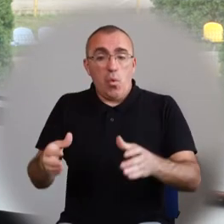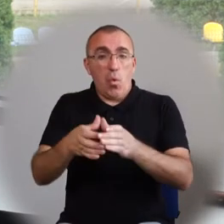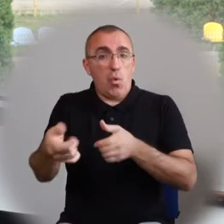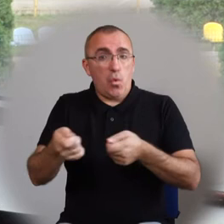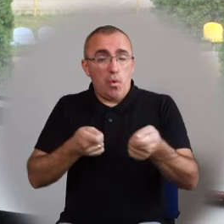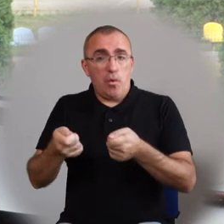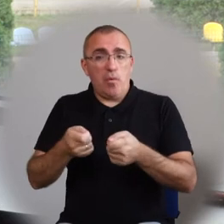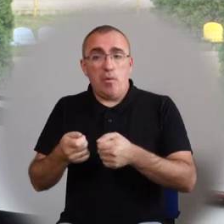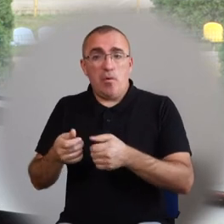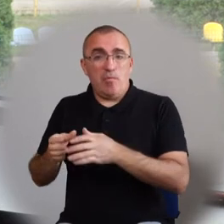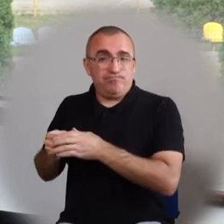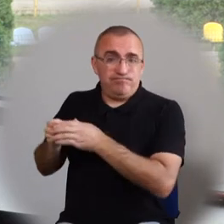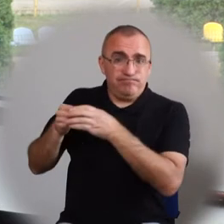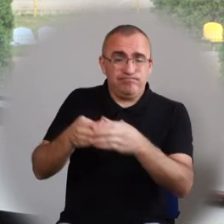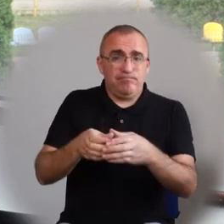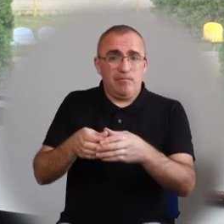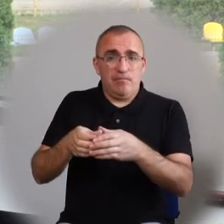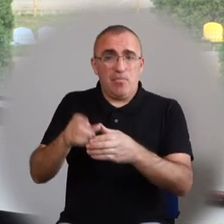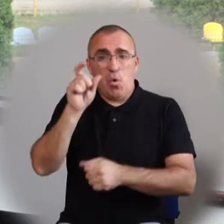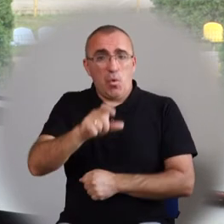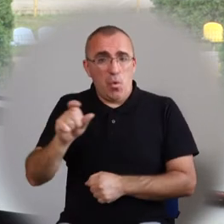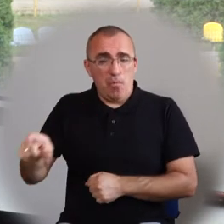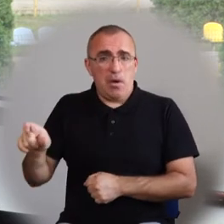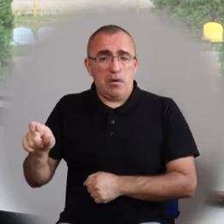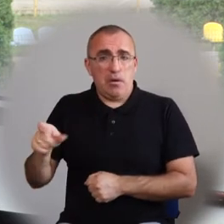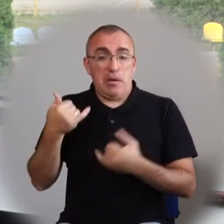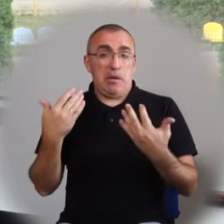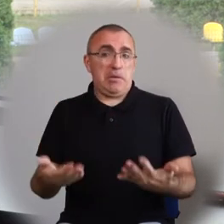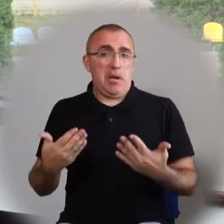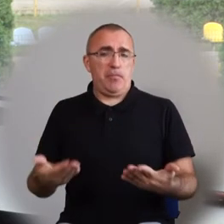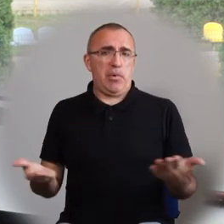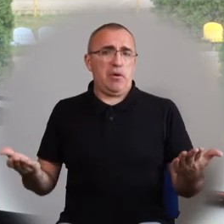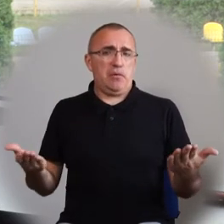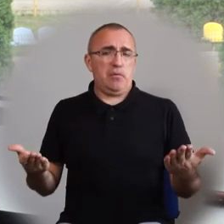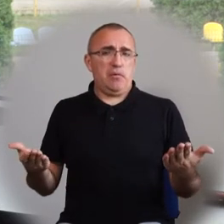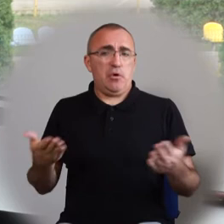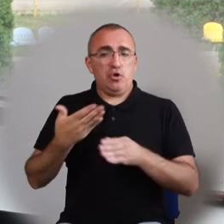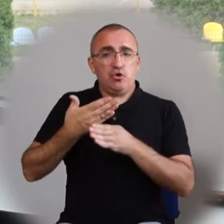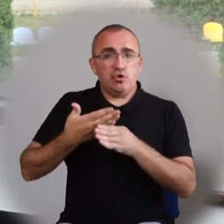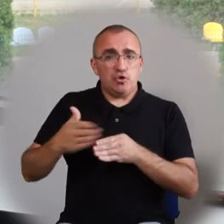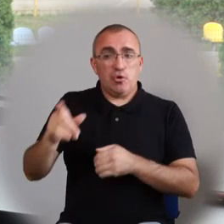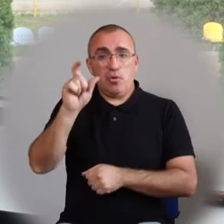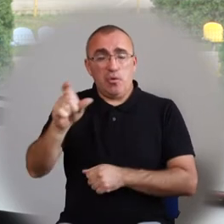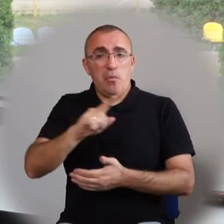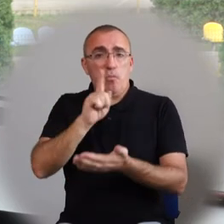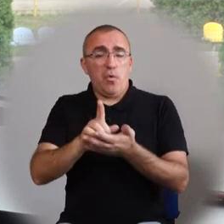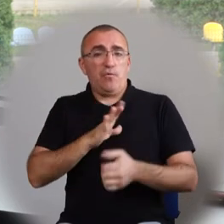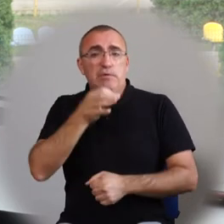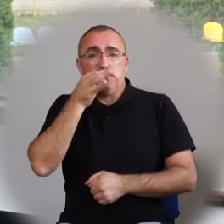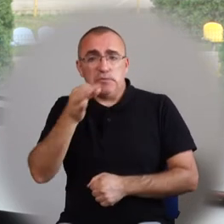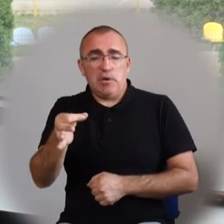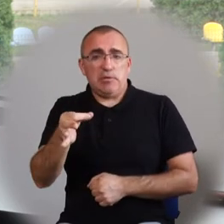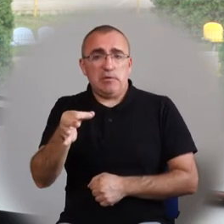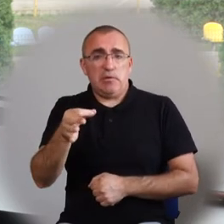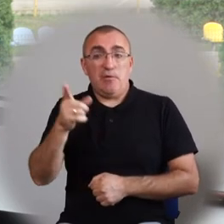які очолили громади, повели за собою громадян, і тепер частині цих громадян